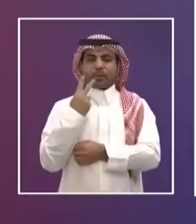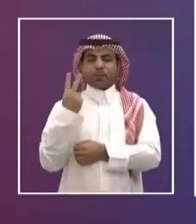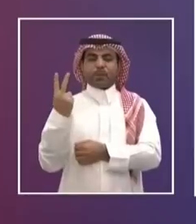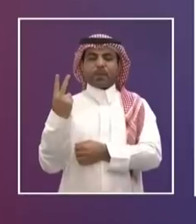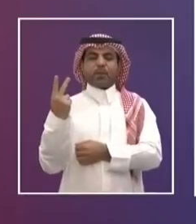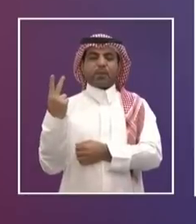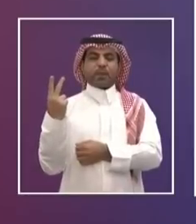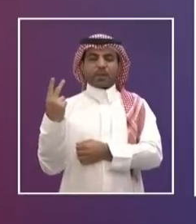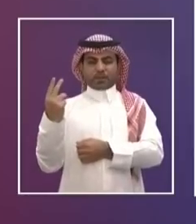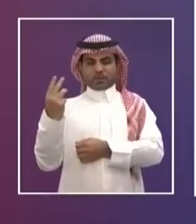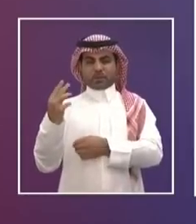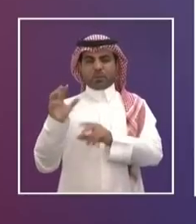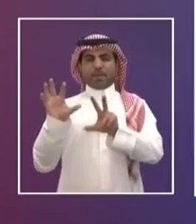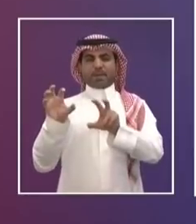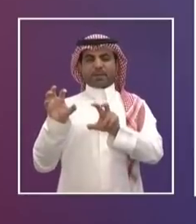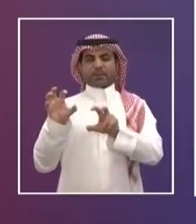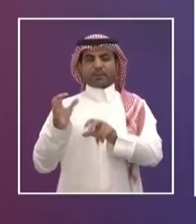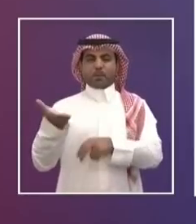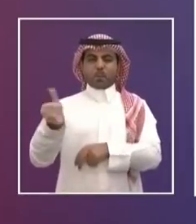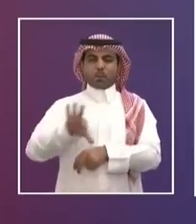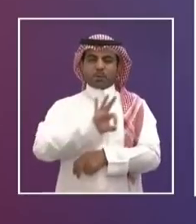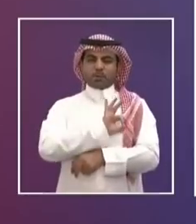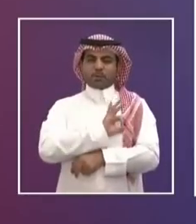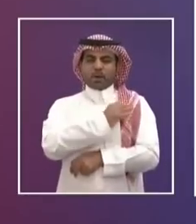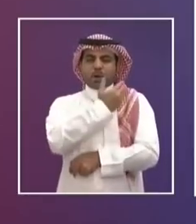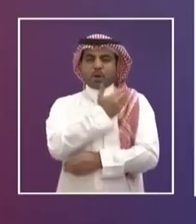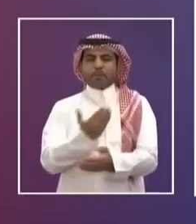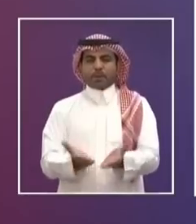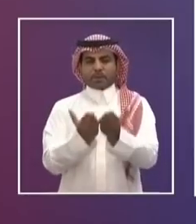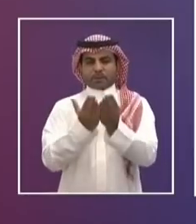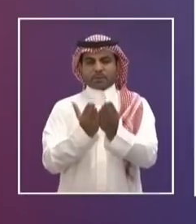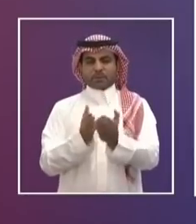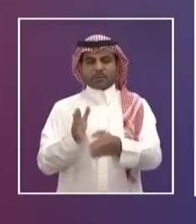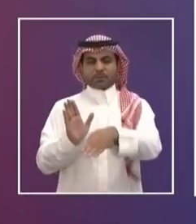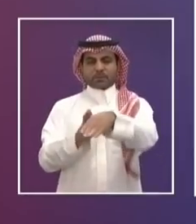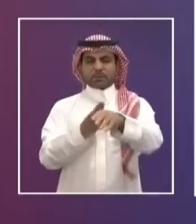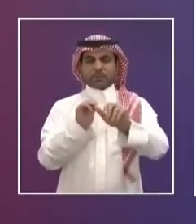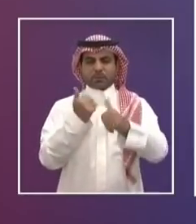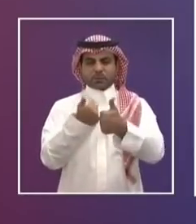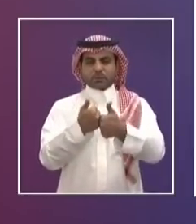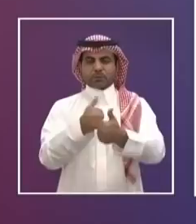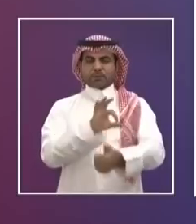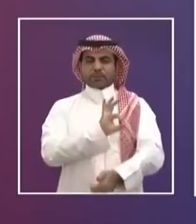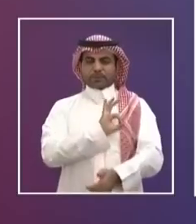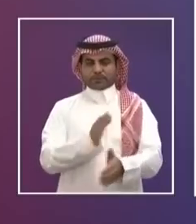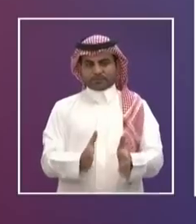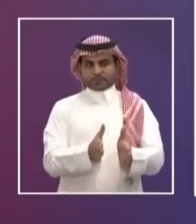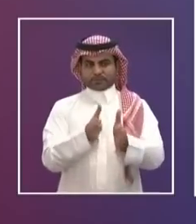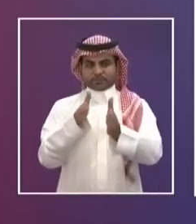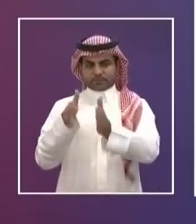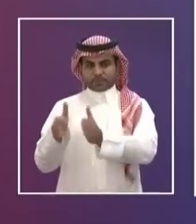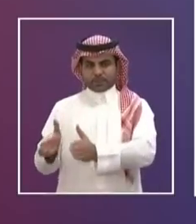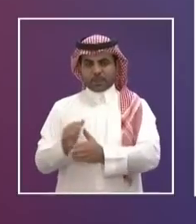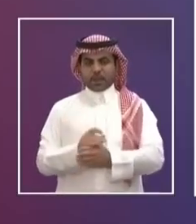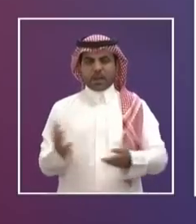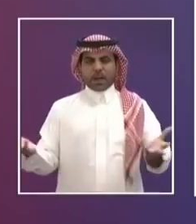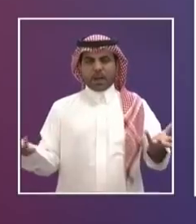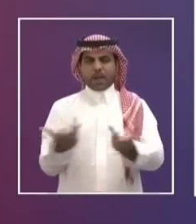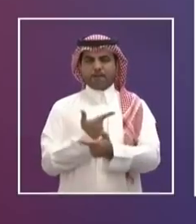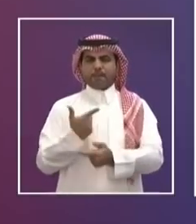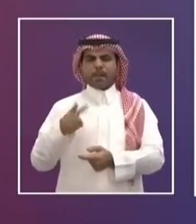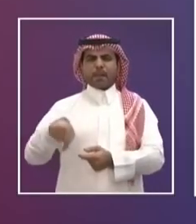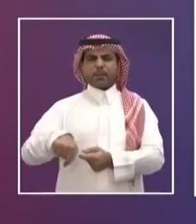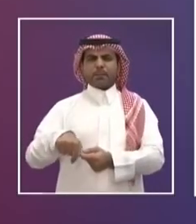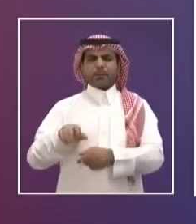2,283 حالة وفاة، نسأل الله لهم جميعا الرحمة والمغفرة، ونجدد لكافة ذويهم التعازي. بالتالي يكون عدد